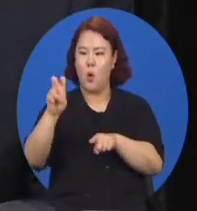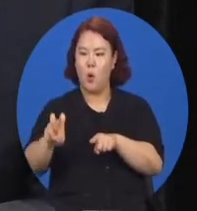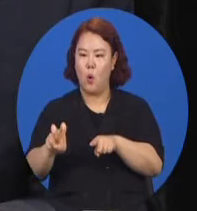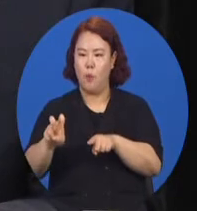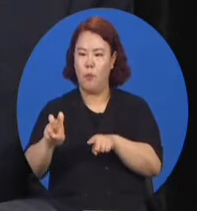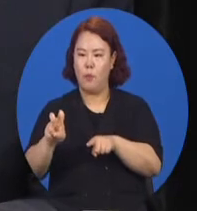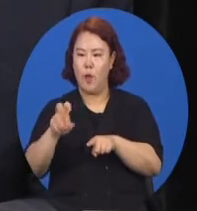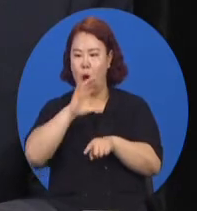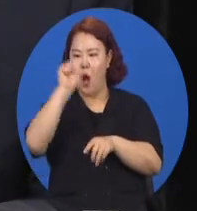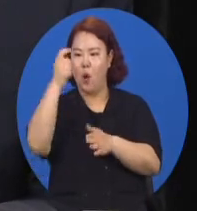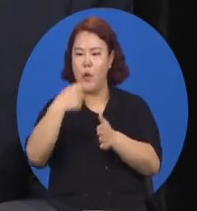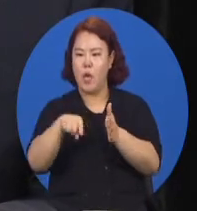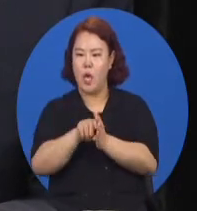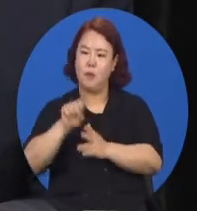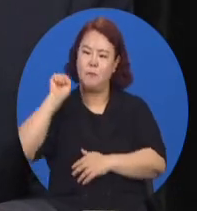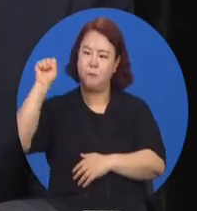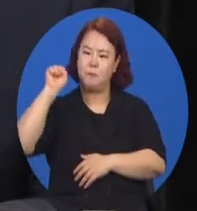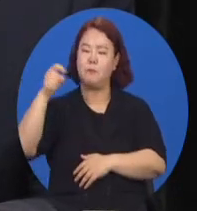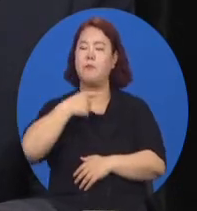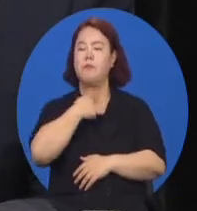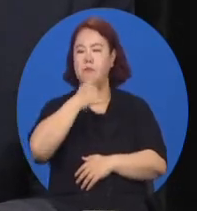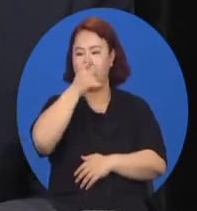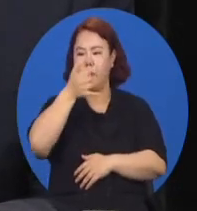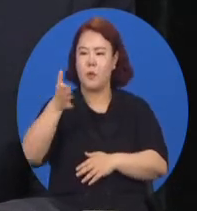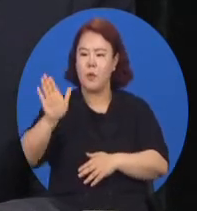목이 터지게 외쳤습니다. 저도 있습니다. 그러나